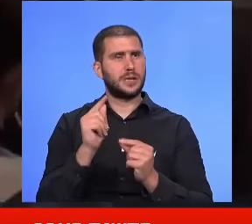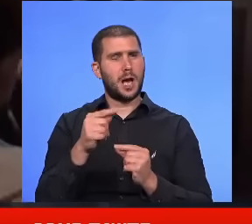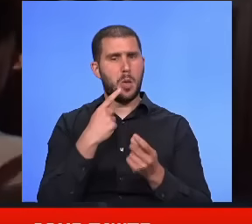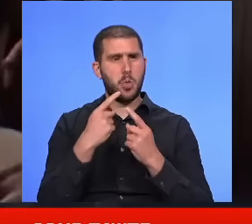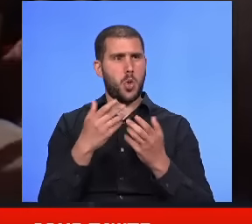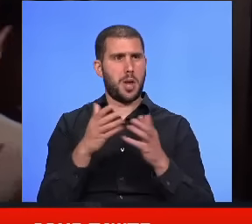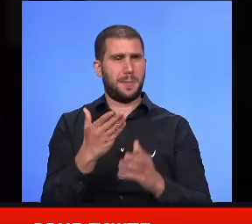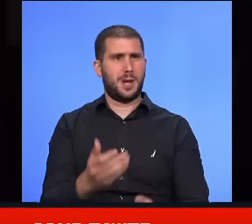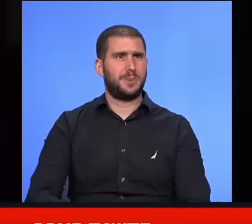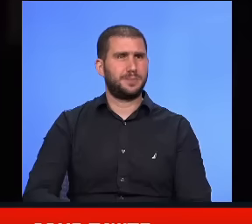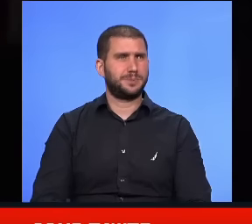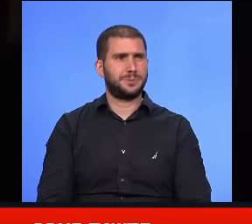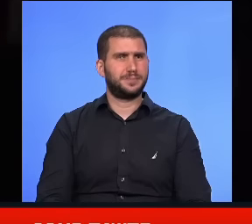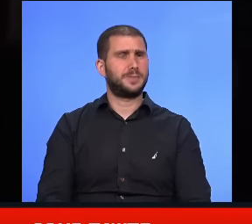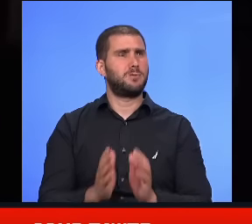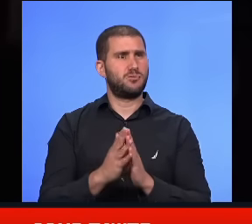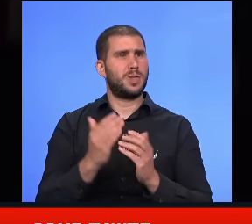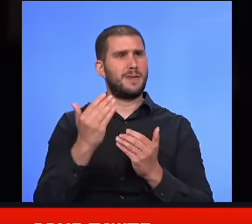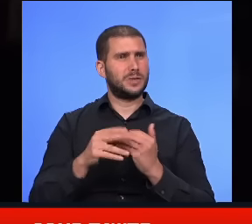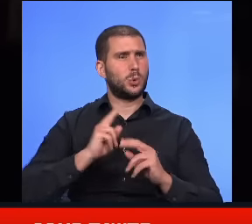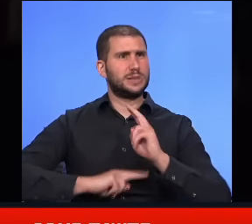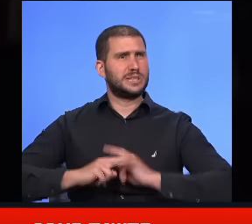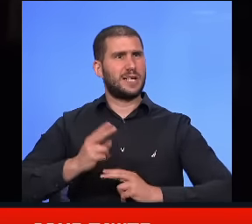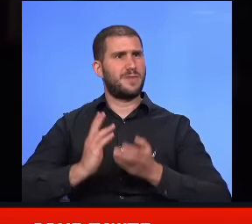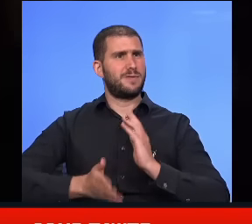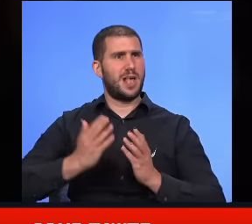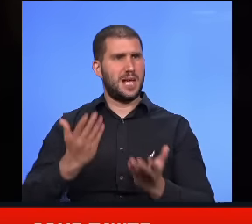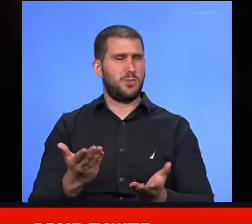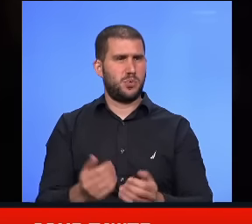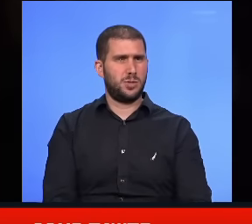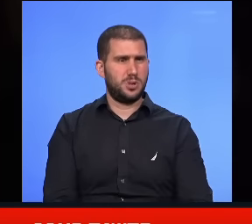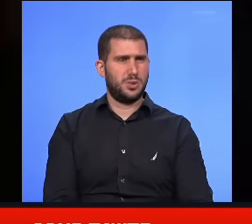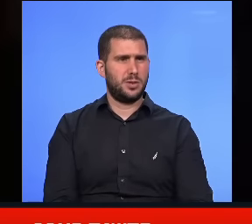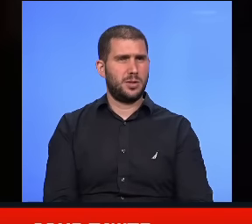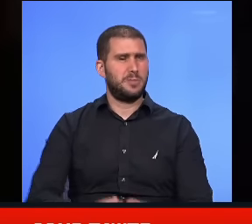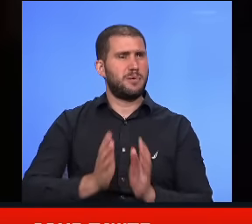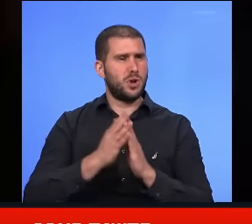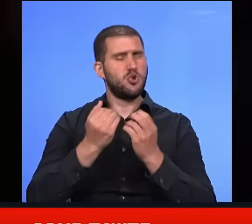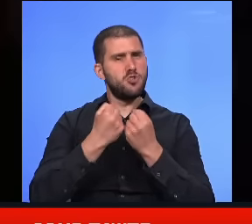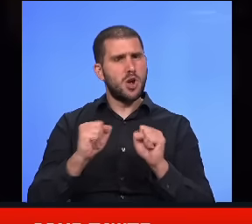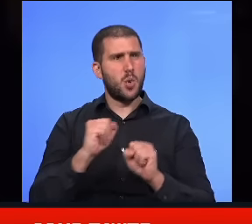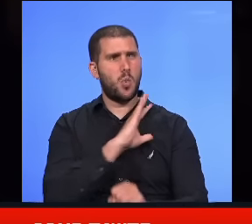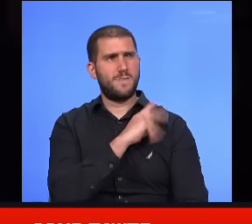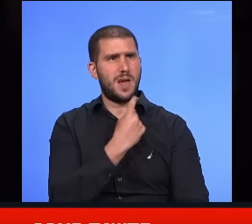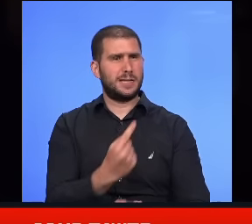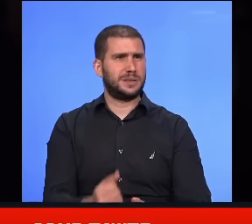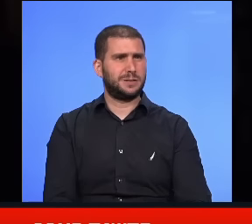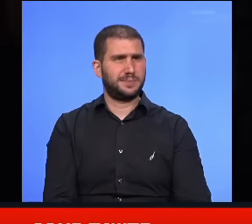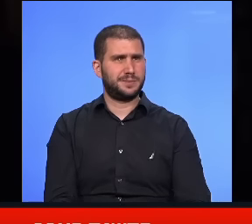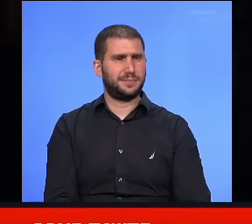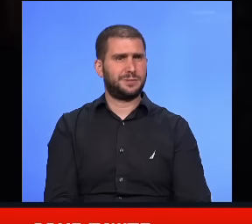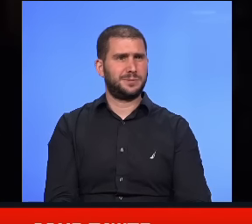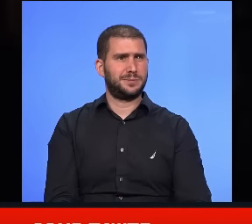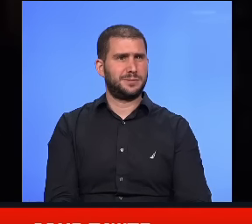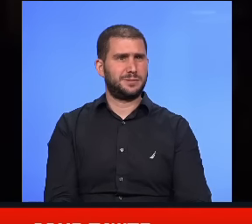מונולוג הפתיחה. Please stop the suffering, stop the violence. Please free the people of